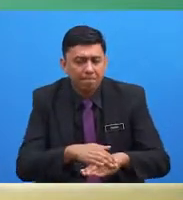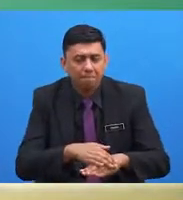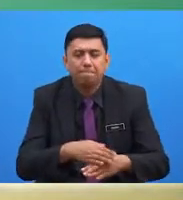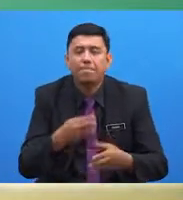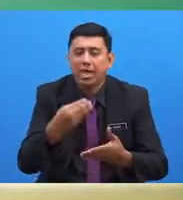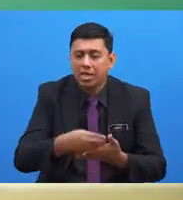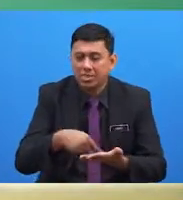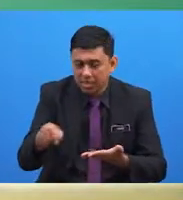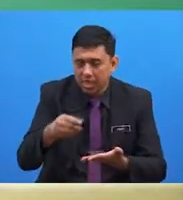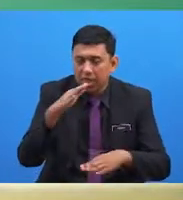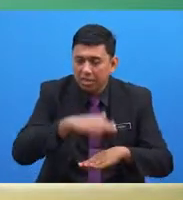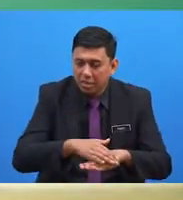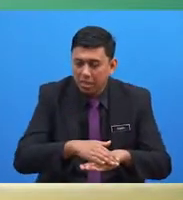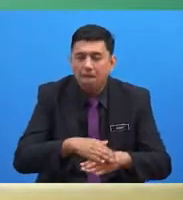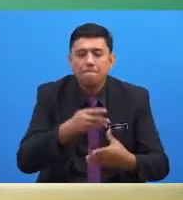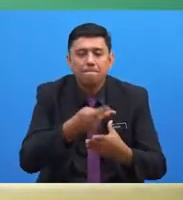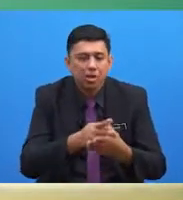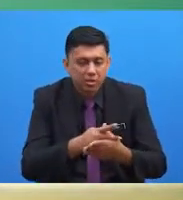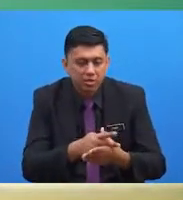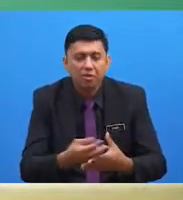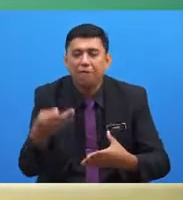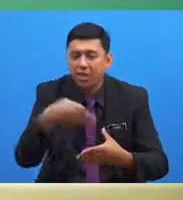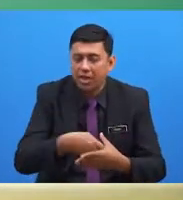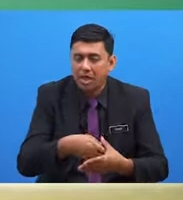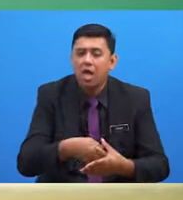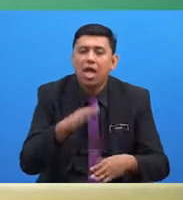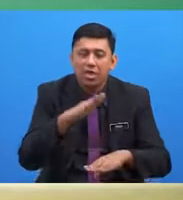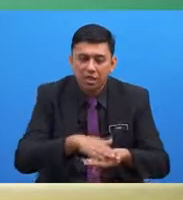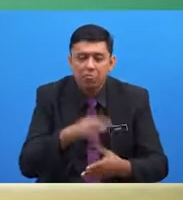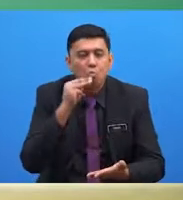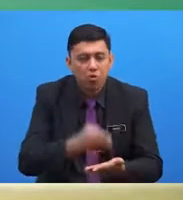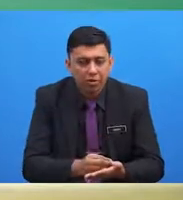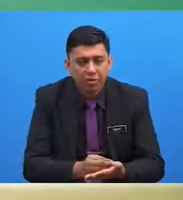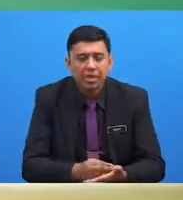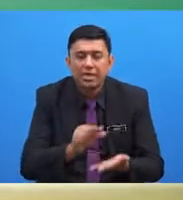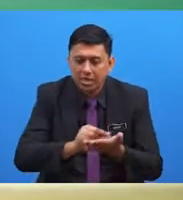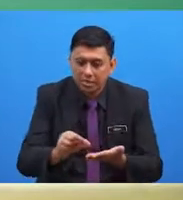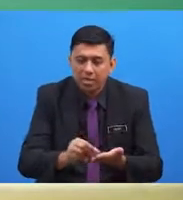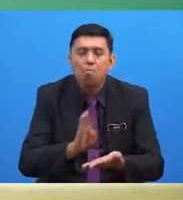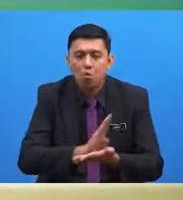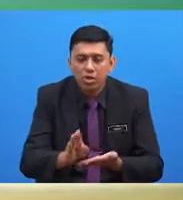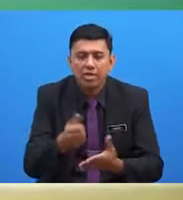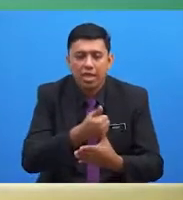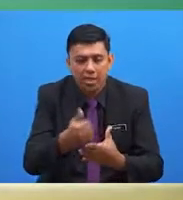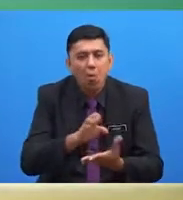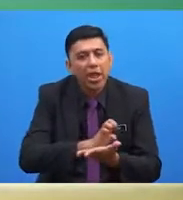iaitu faedah atas modal, gaji atau bonus atau allowance.